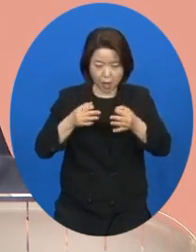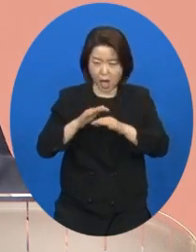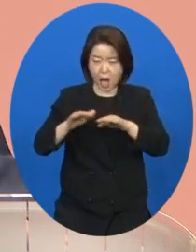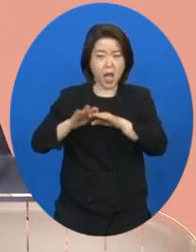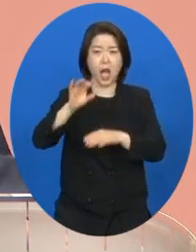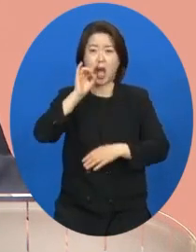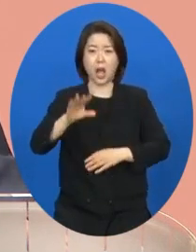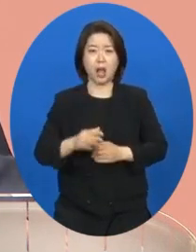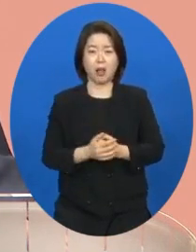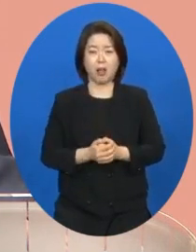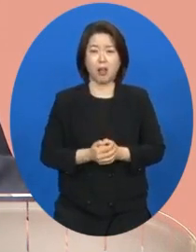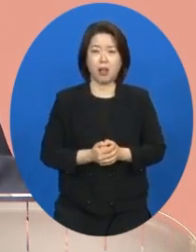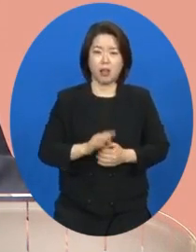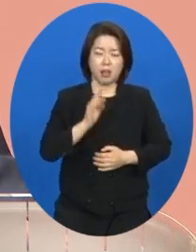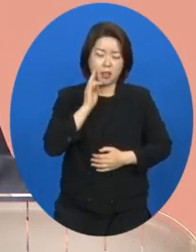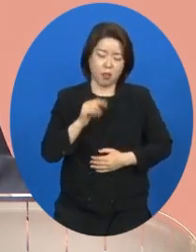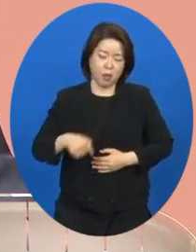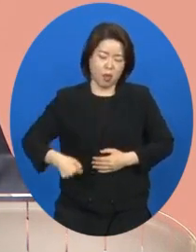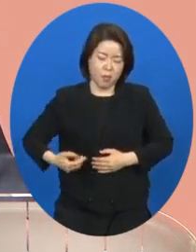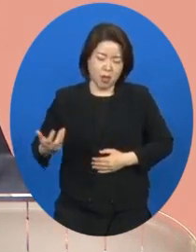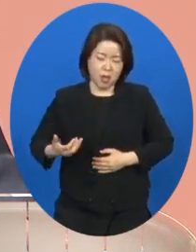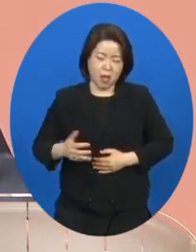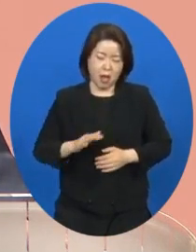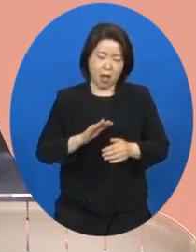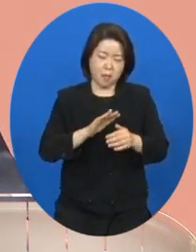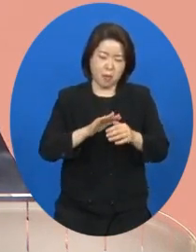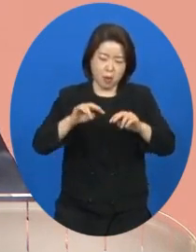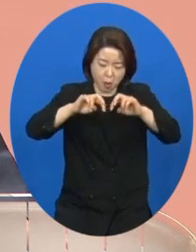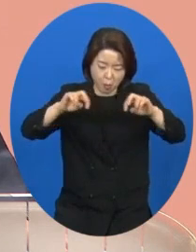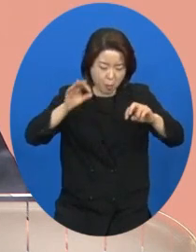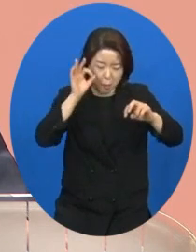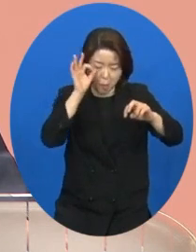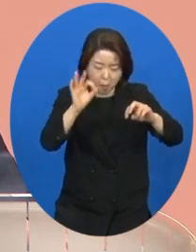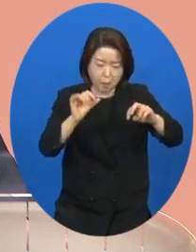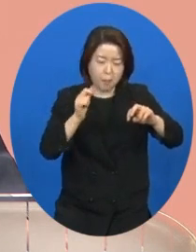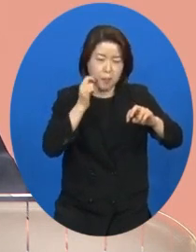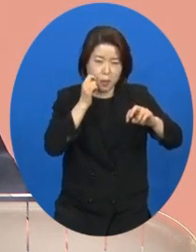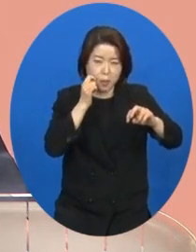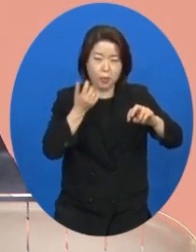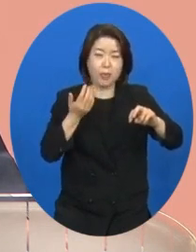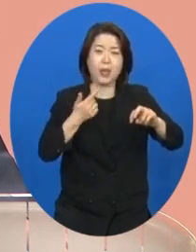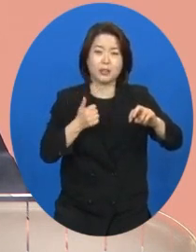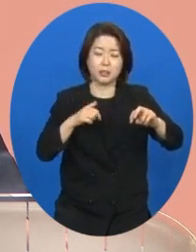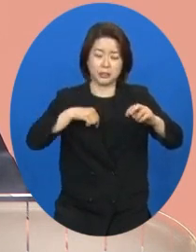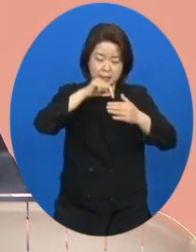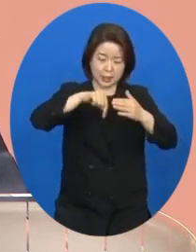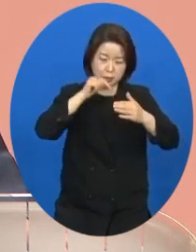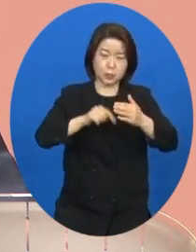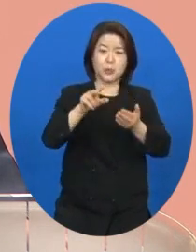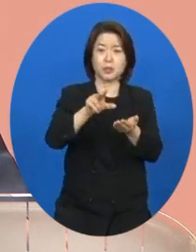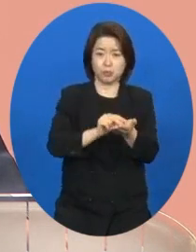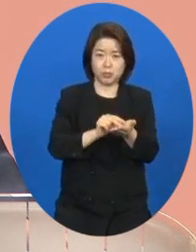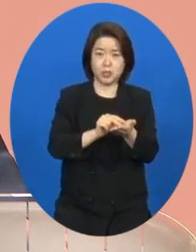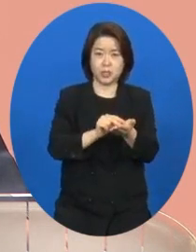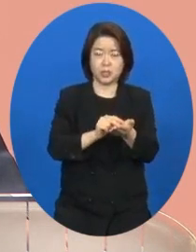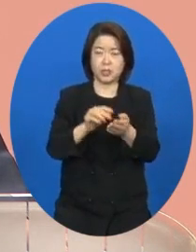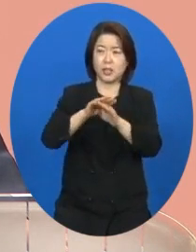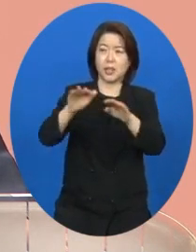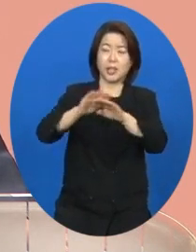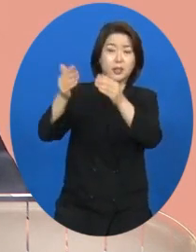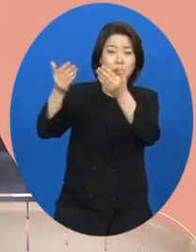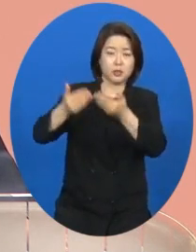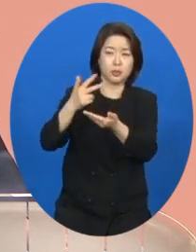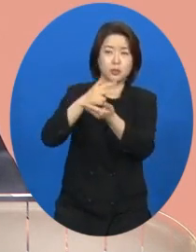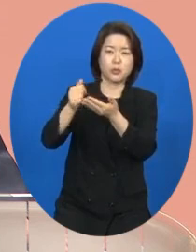없었고 너무 아파서 건드릴 수조차 없었던 가장 내면의 문제를 해결해 주신